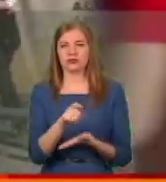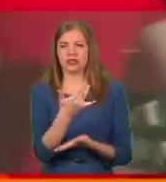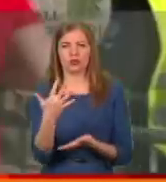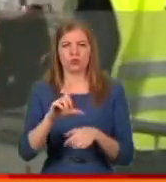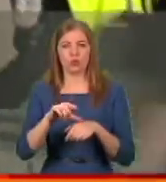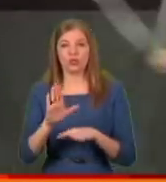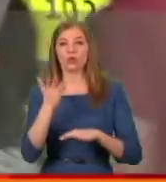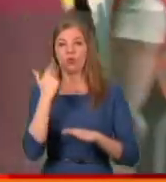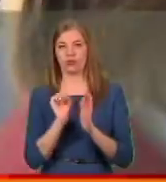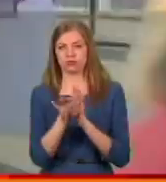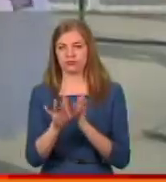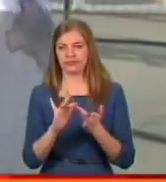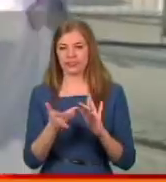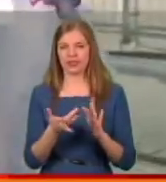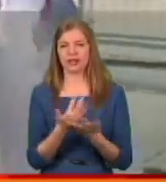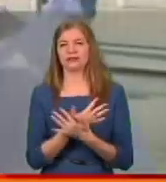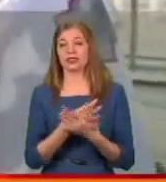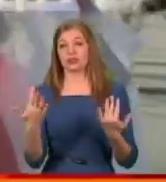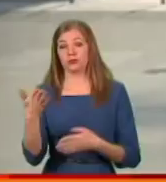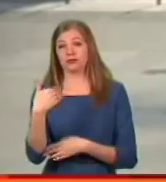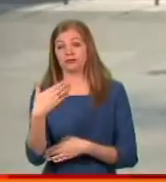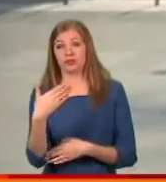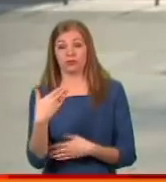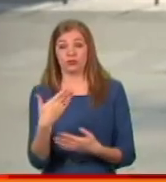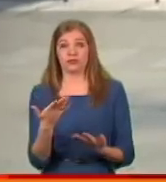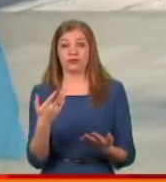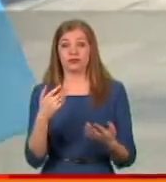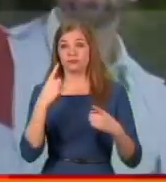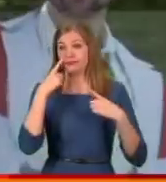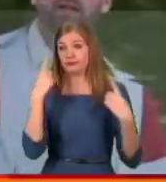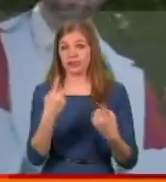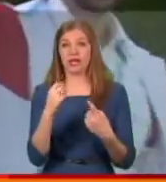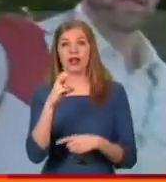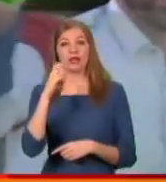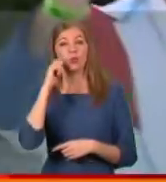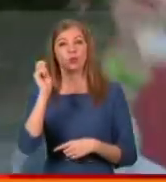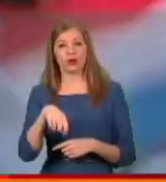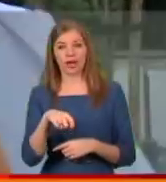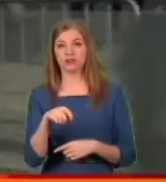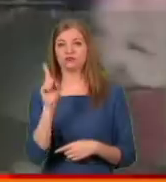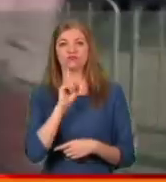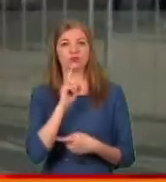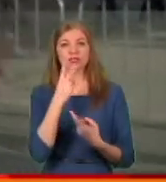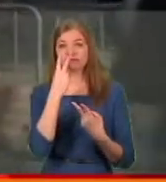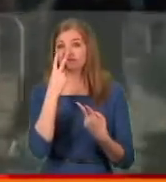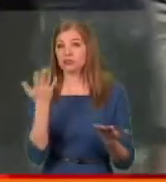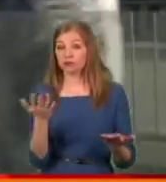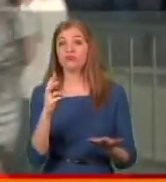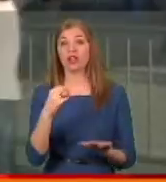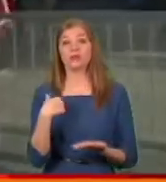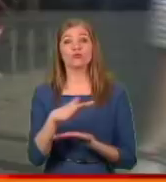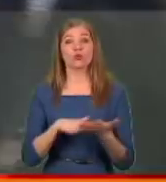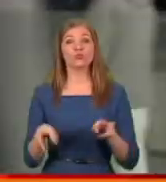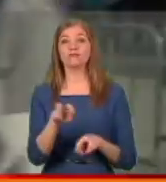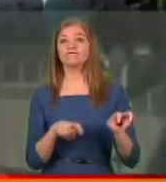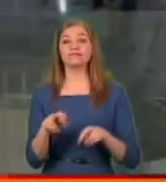після того, як їх виклали в інтернет. Різноманіття прапорів, я вам скажу, неймовірне, але українських я поки не бачив. Втім, ми продовжуємо